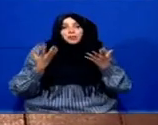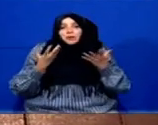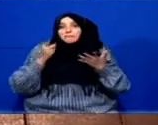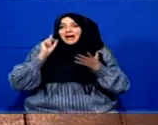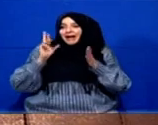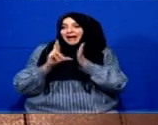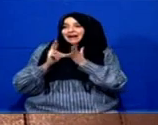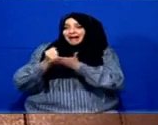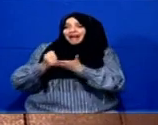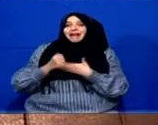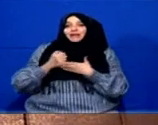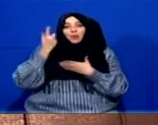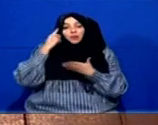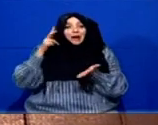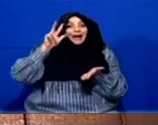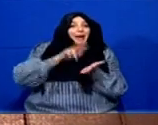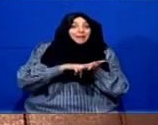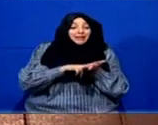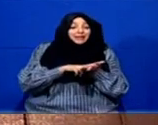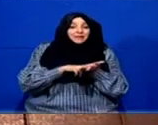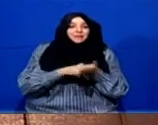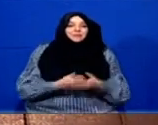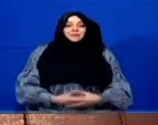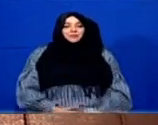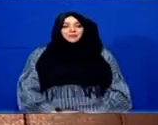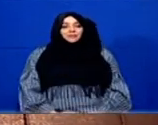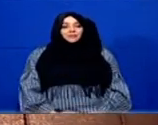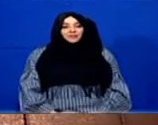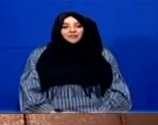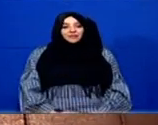التي تطرا في حياه الناس